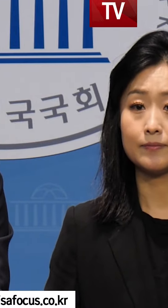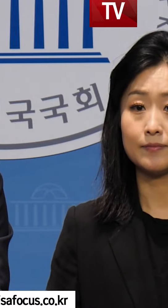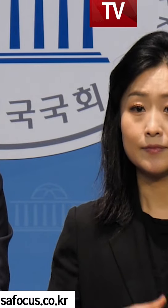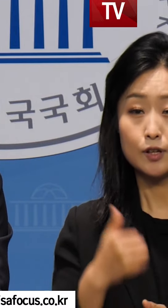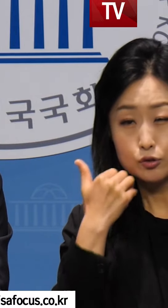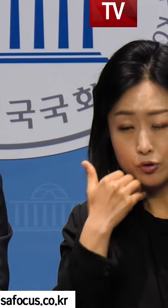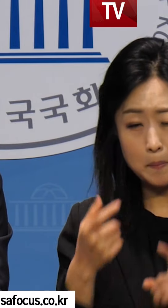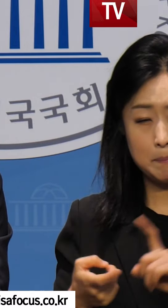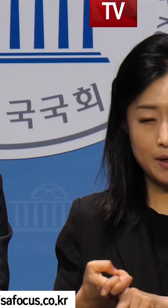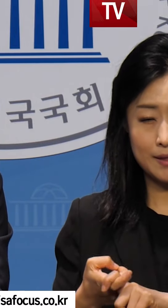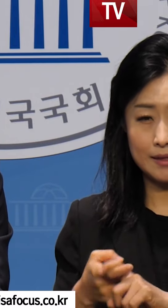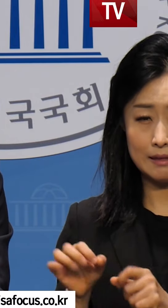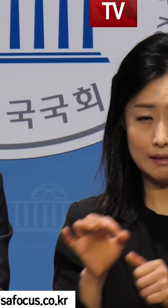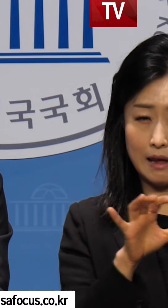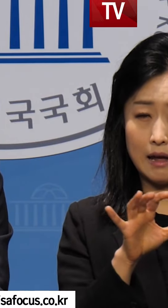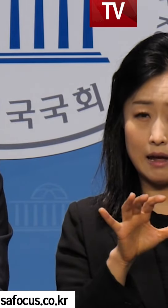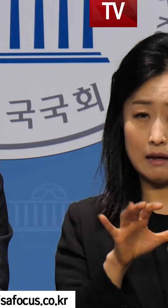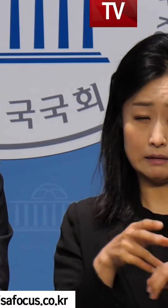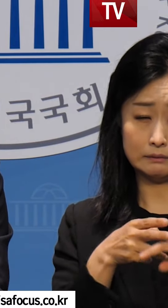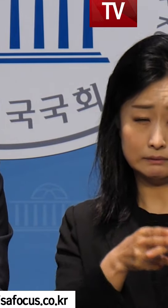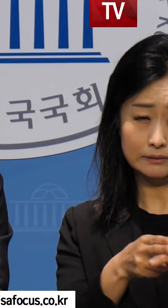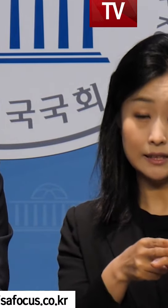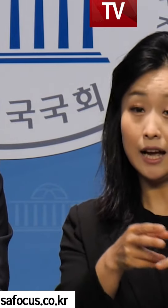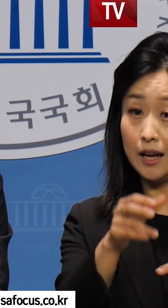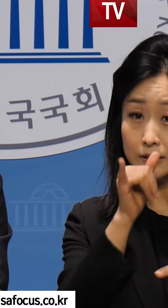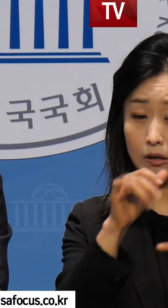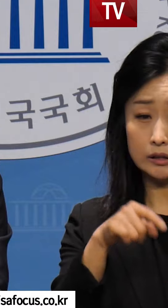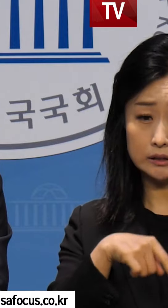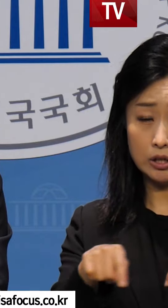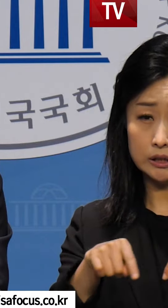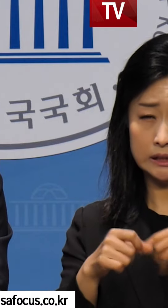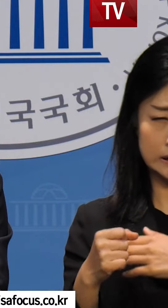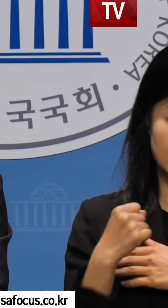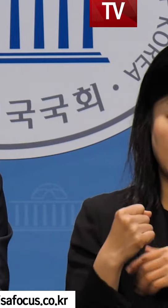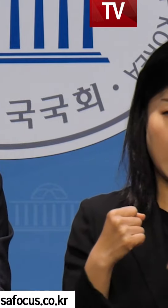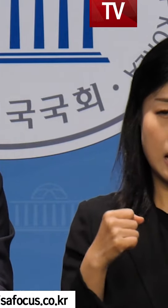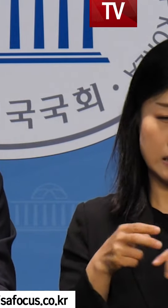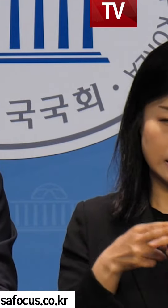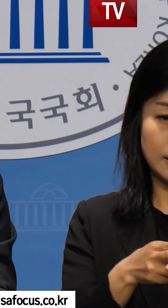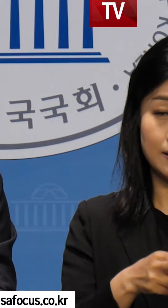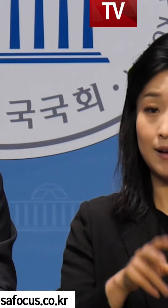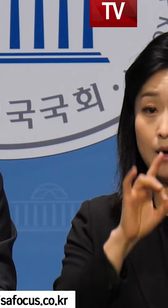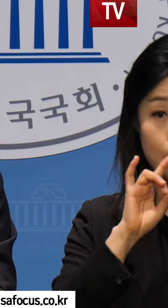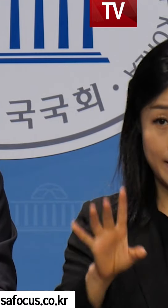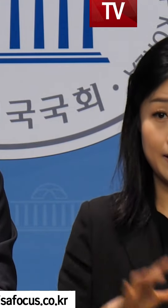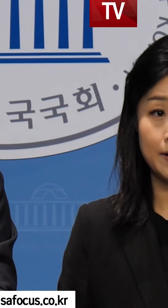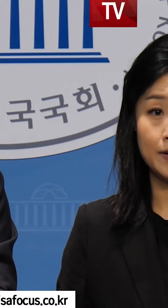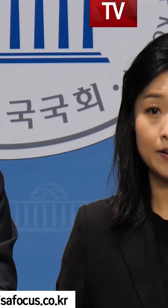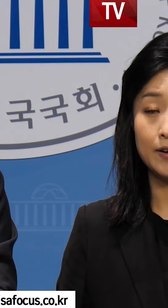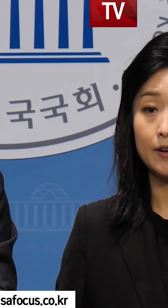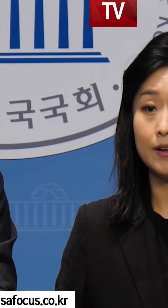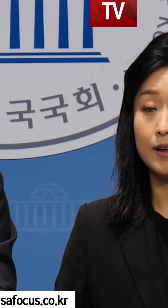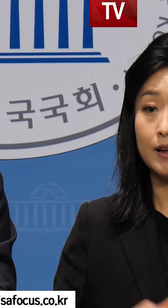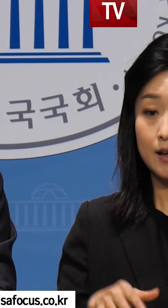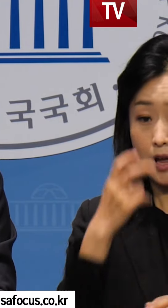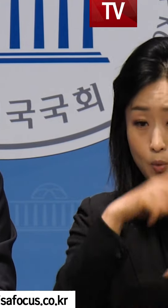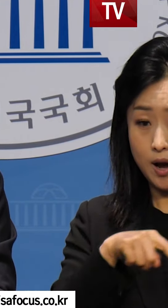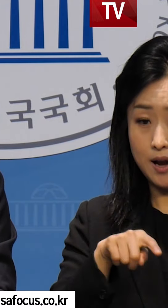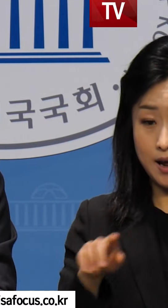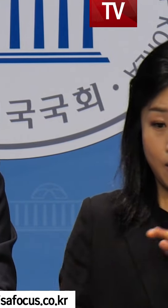인물들이 체육계를 사유화한 상황에서 체육계의 정치화는 더 이상 용납될 수 없습니다. 이 모든 관리 부실의